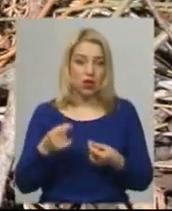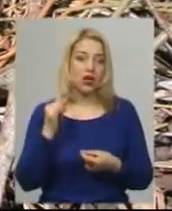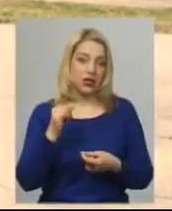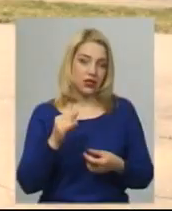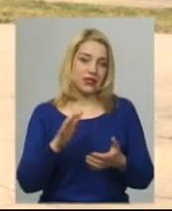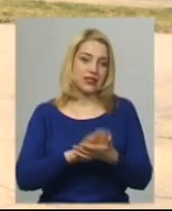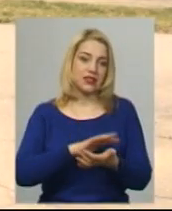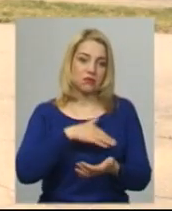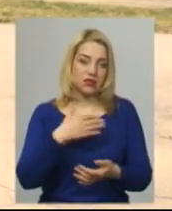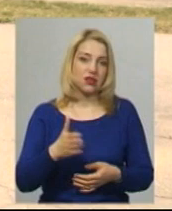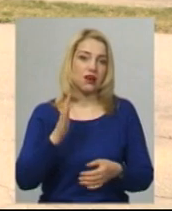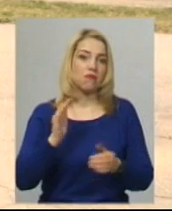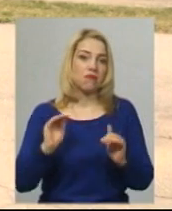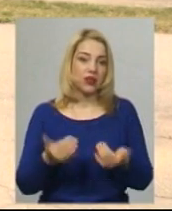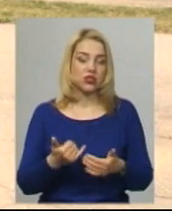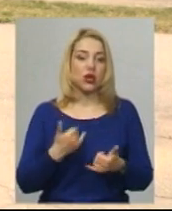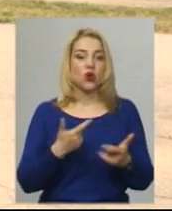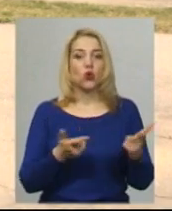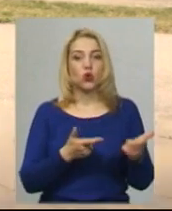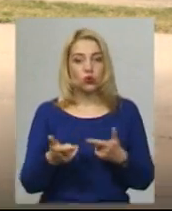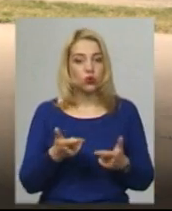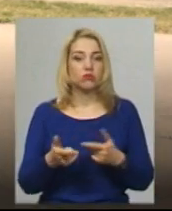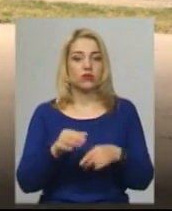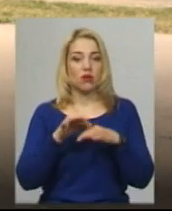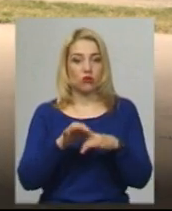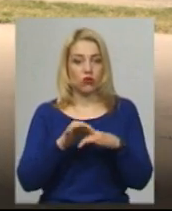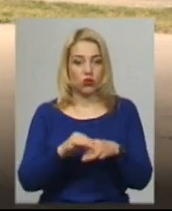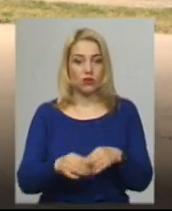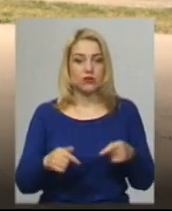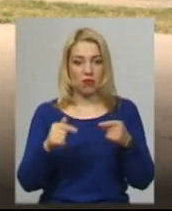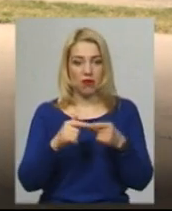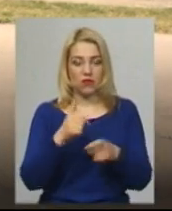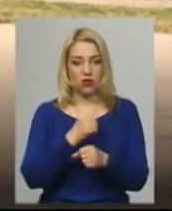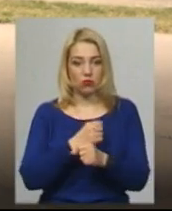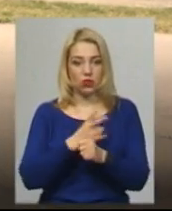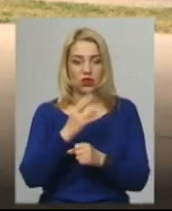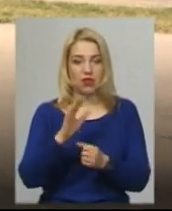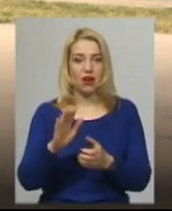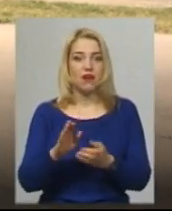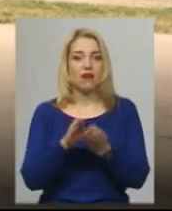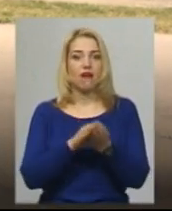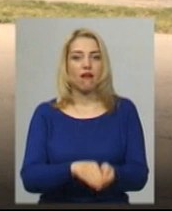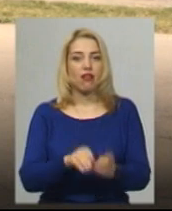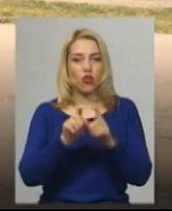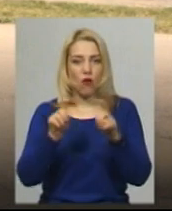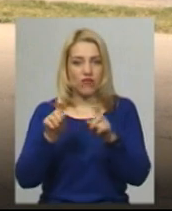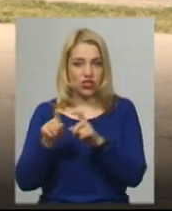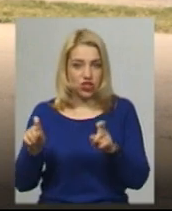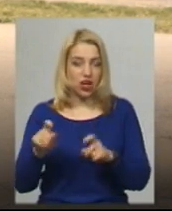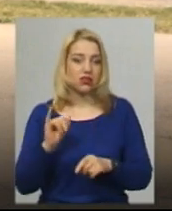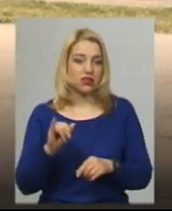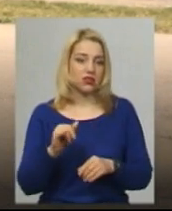менше. Теж готуємося, проводимо певні роботи на кладовищах. Саме цього року положили